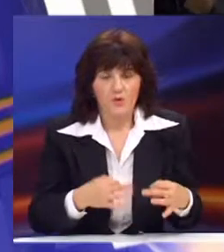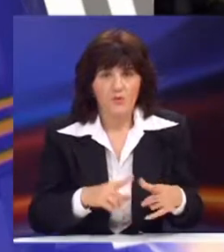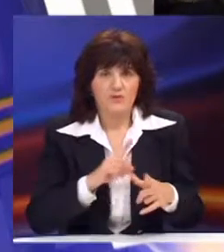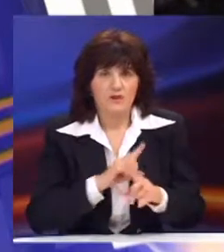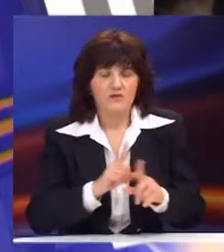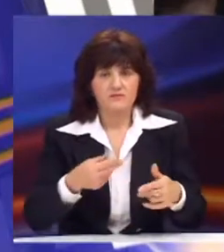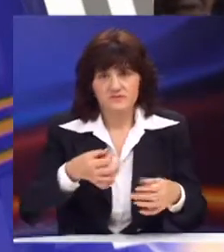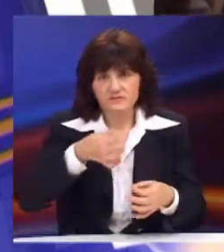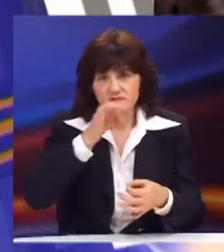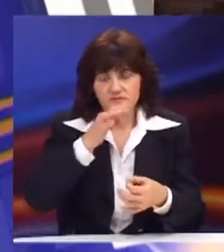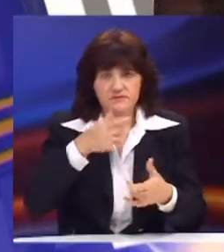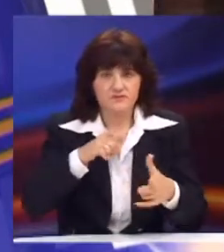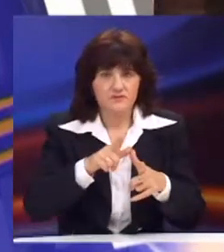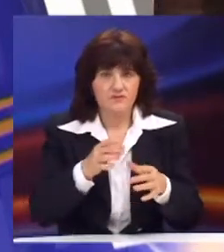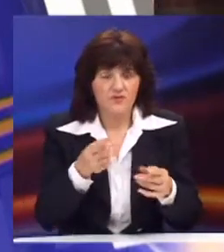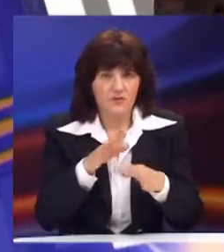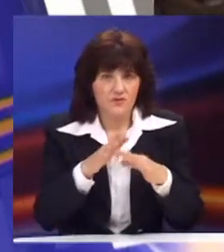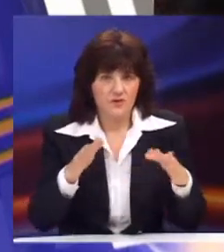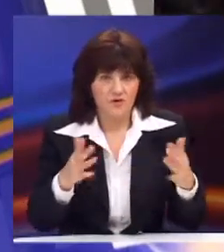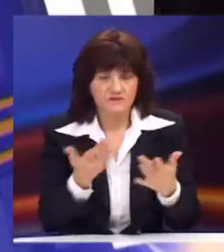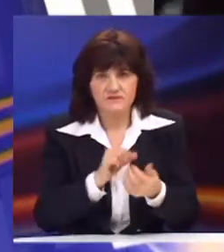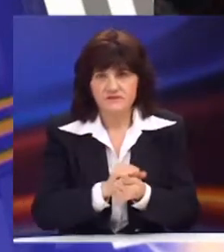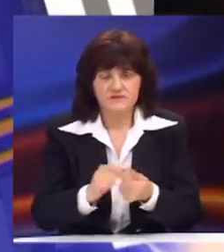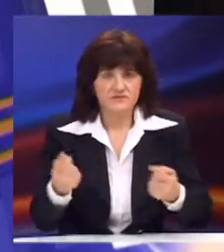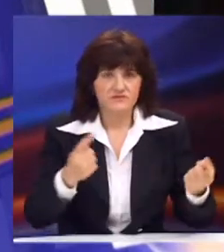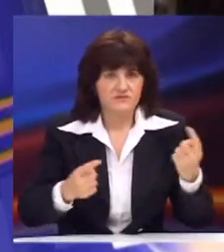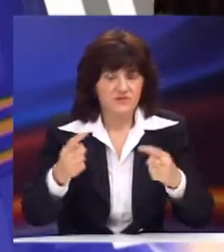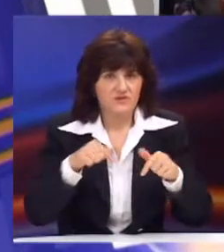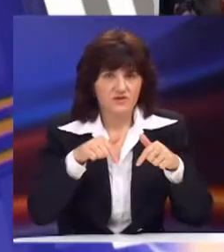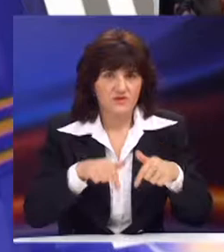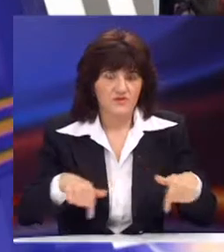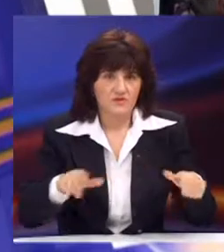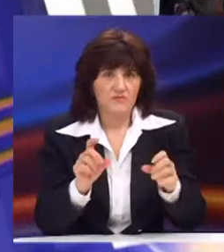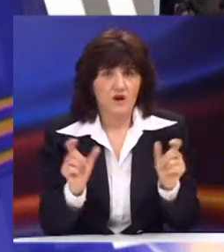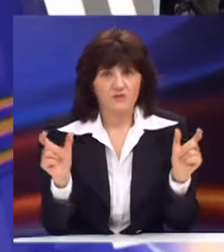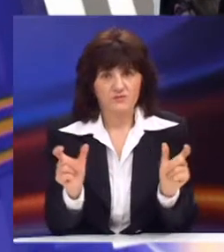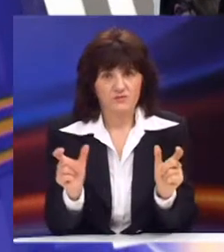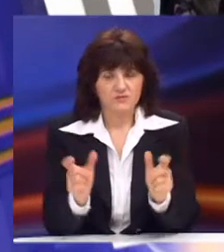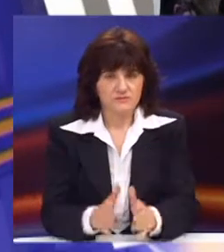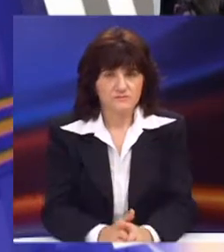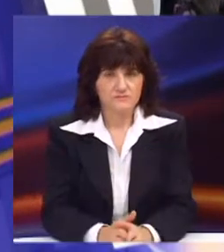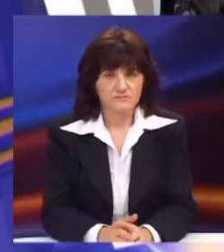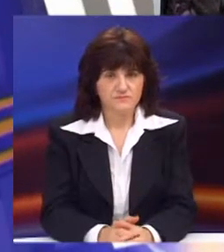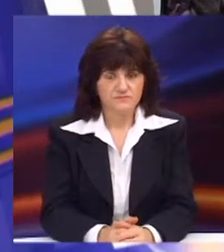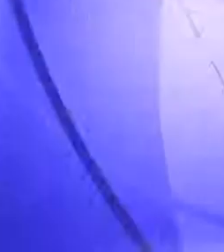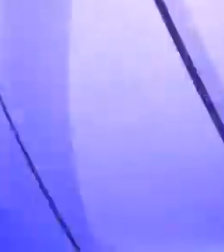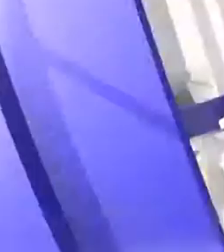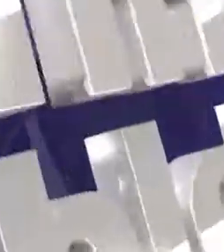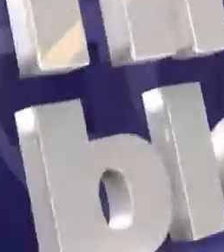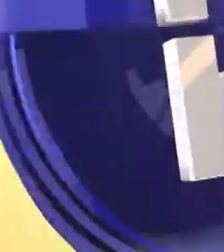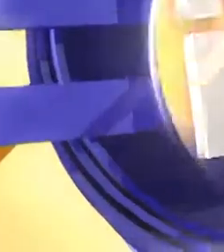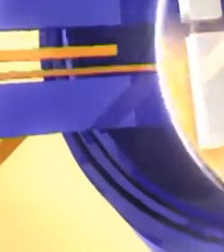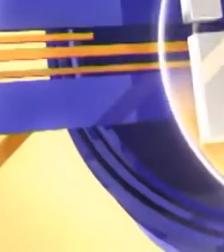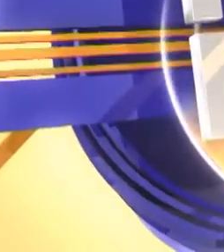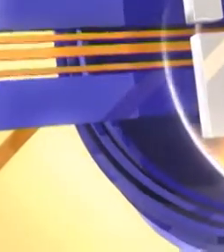prisutne organizovan je skroman koktel, odnosno zakuska, gde su se svi koji su prisustvovali manifestaciji još malo družili.